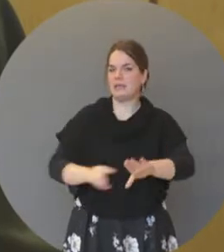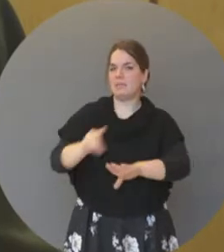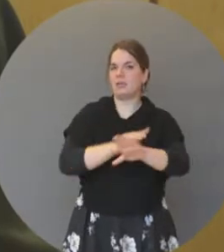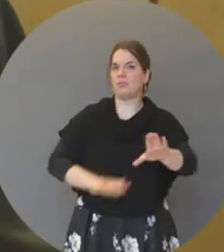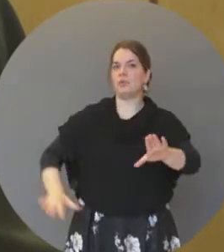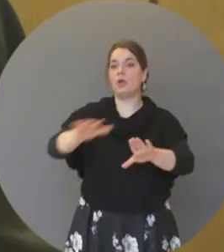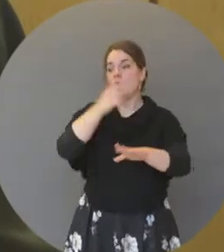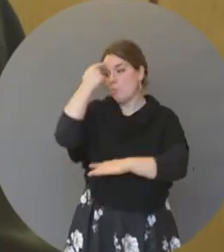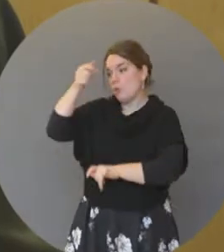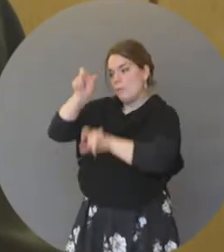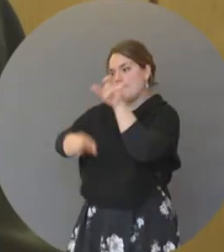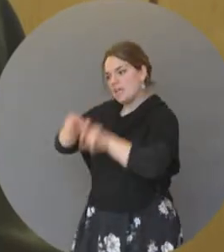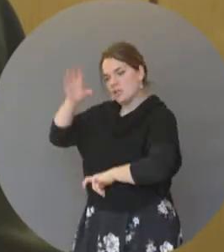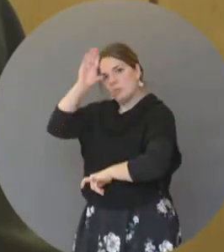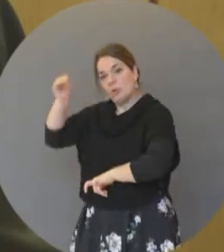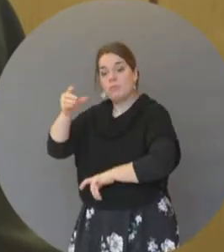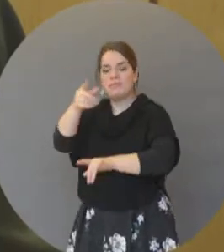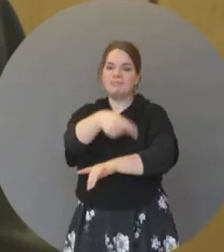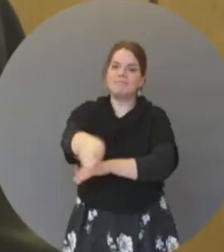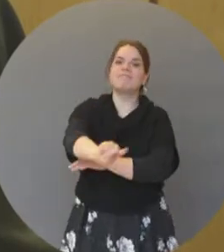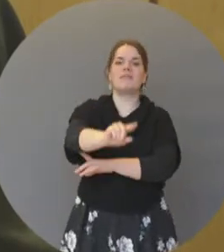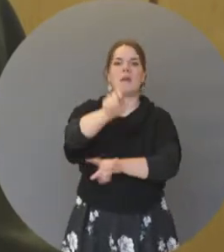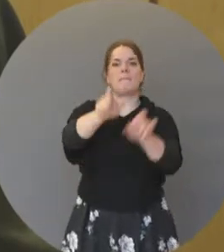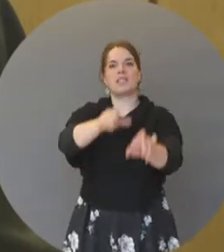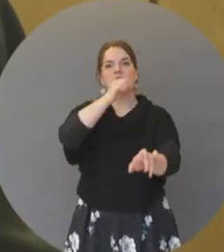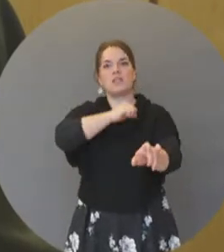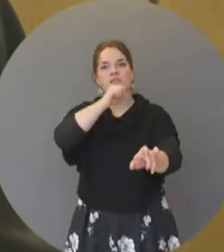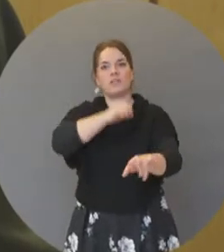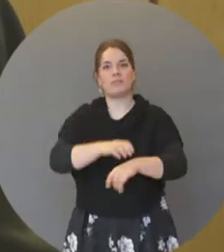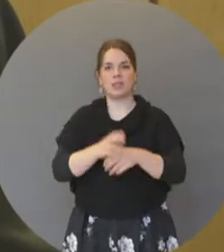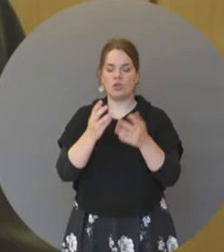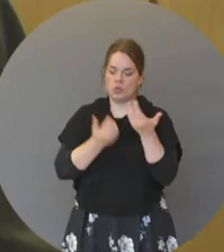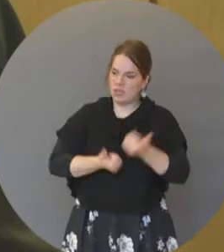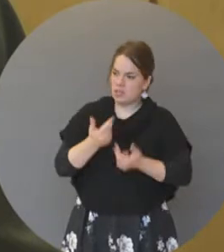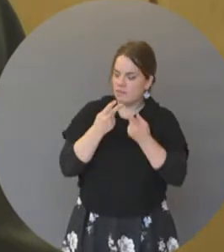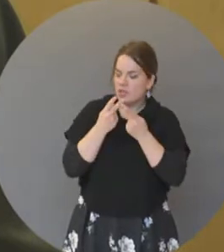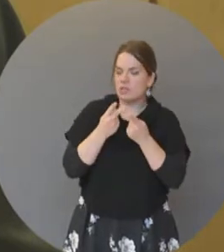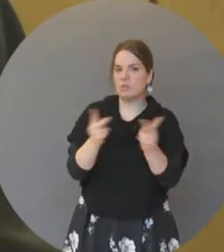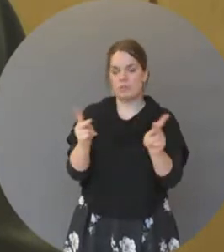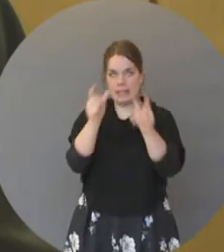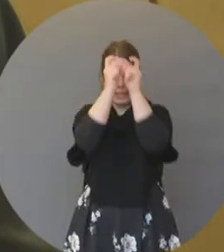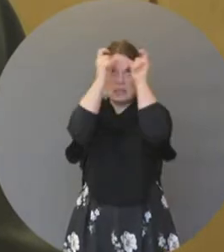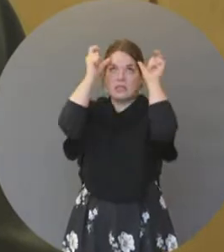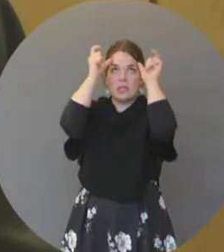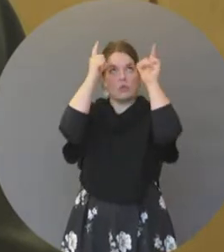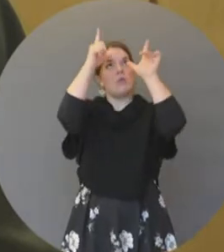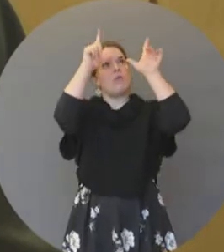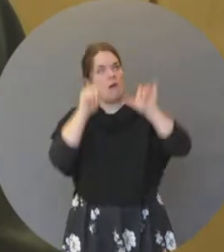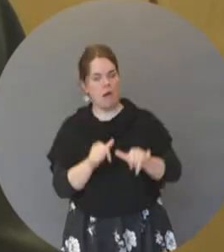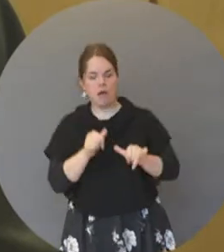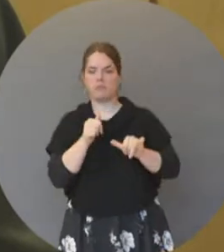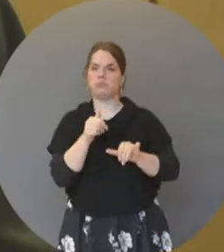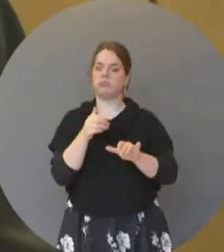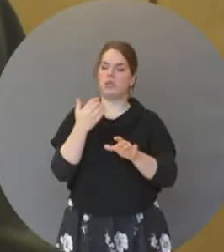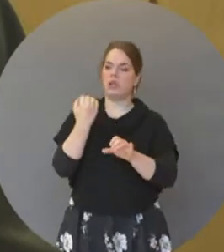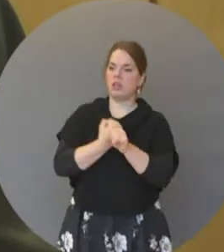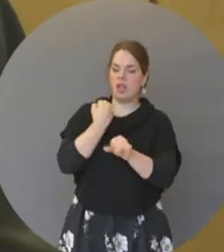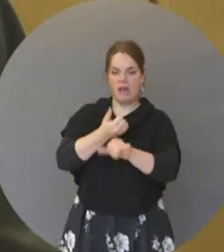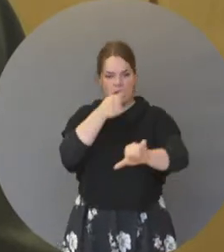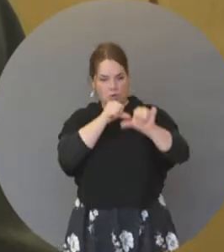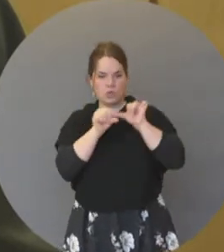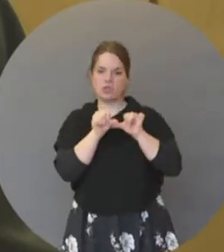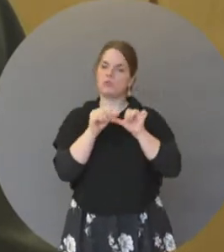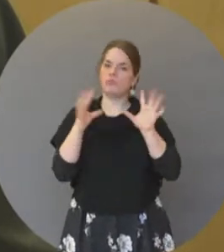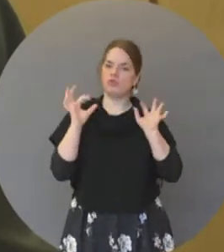que des personnels un service public garantissant un statut des conditions d'exercices de métier compatibles